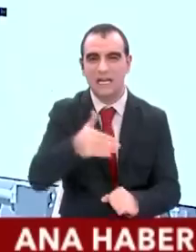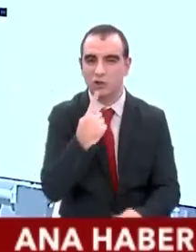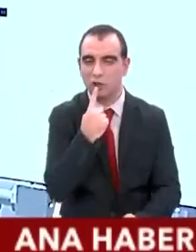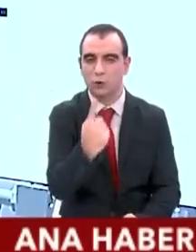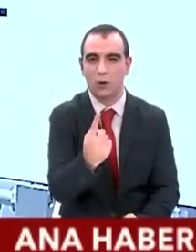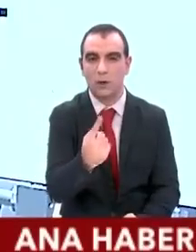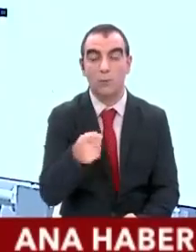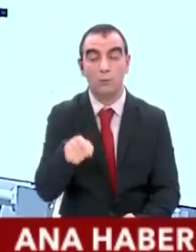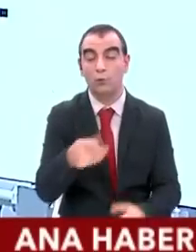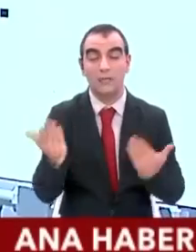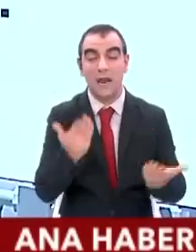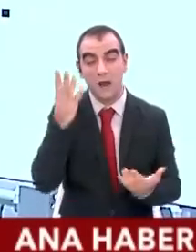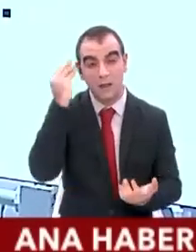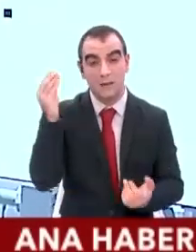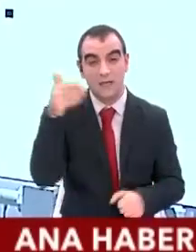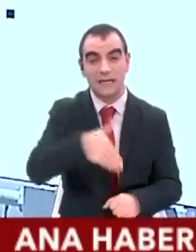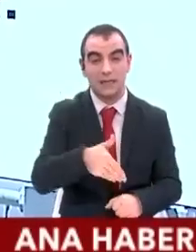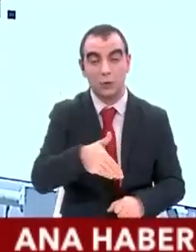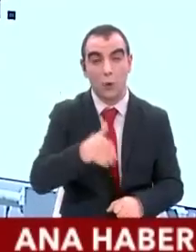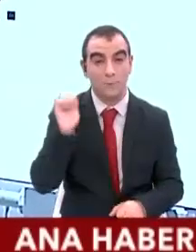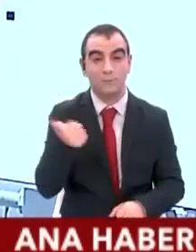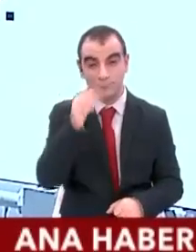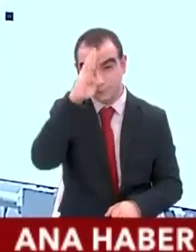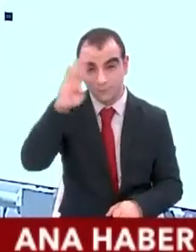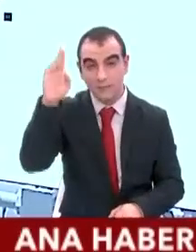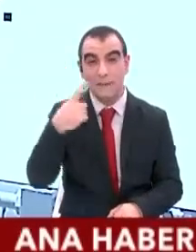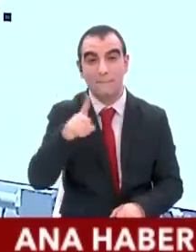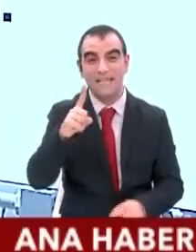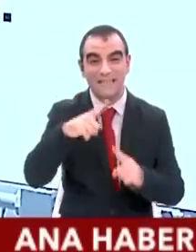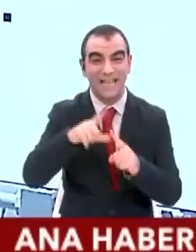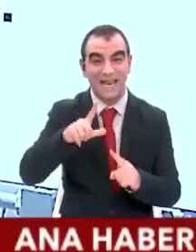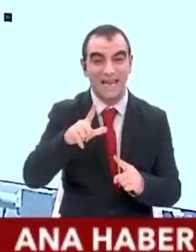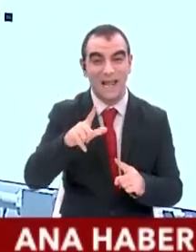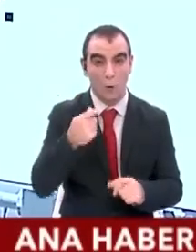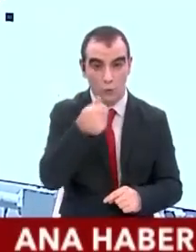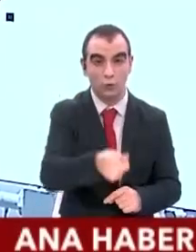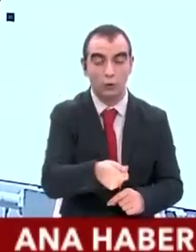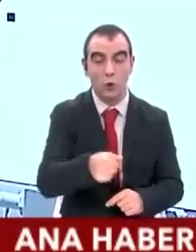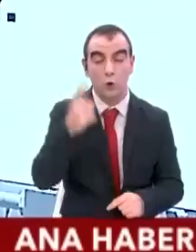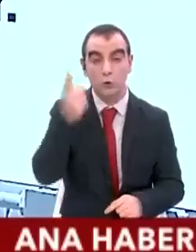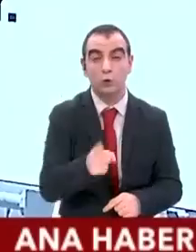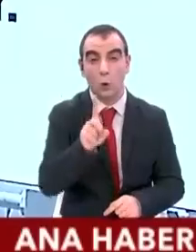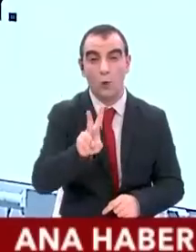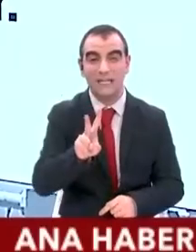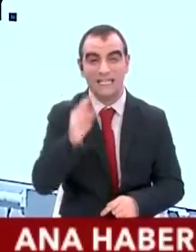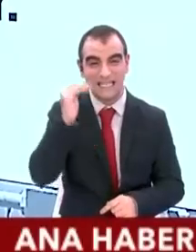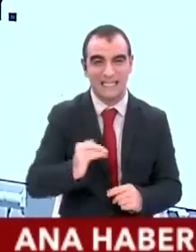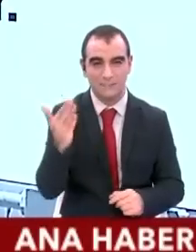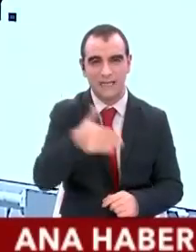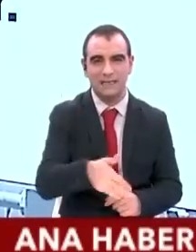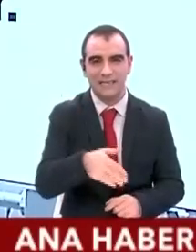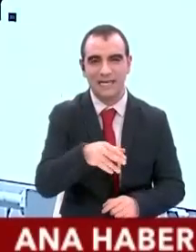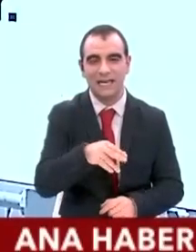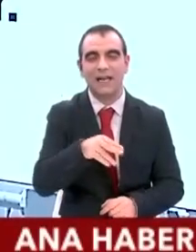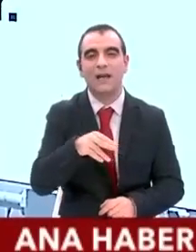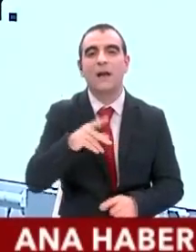ne anlama geliyor değerli İstanbulluyum 1000 lira doğalgazı ödüyorsan yüzde 12 indirim gelirse faturan